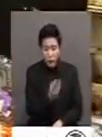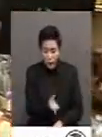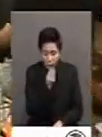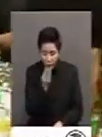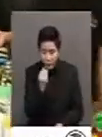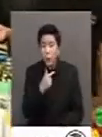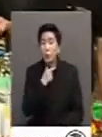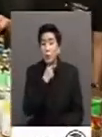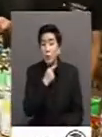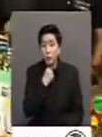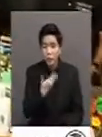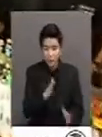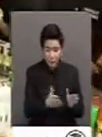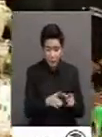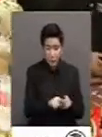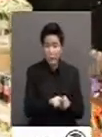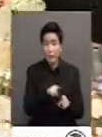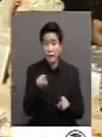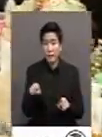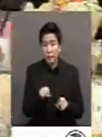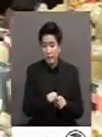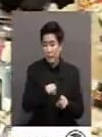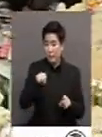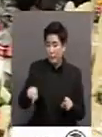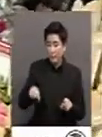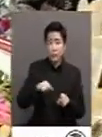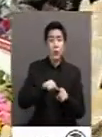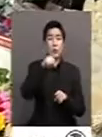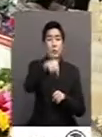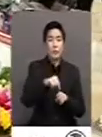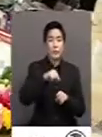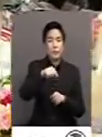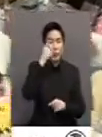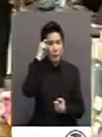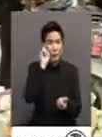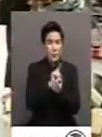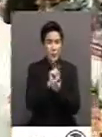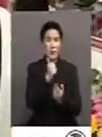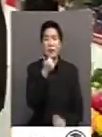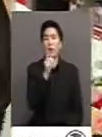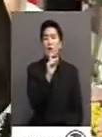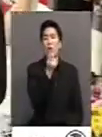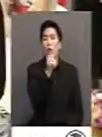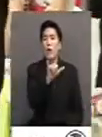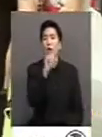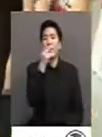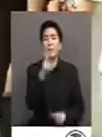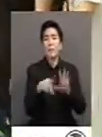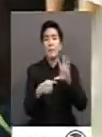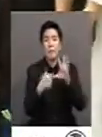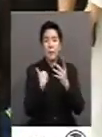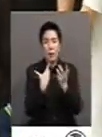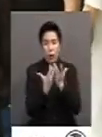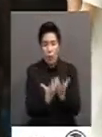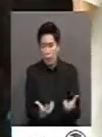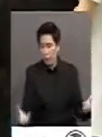ไปตามๆกันนะคะจากบูธพลังปัญญาเดี๋ยวเรามาต่อเนื่องกันอีกบูธนึงนะคะทุกคนรู้จักดีค่ะกับบูธของดอยคำวันนี้ดอยคำมีการรวบรวมสิน